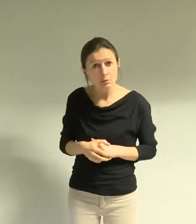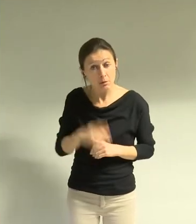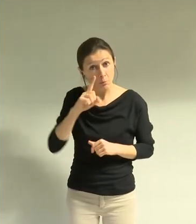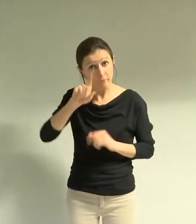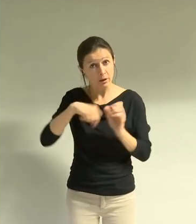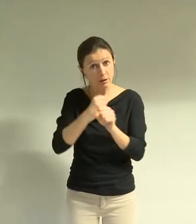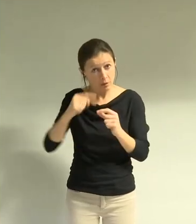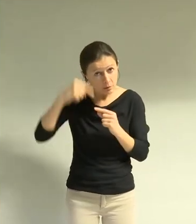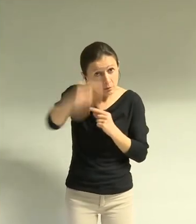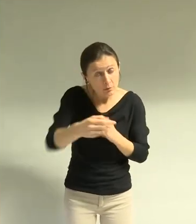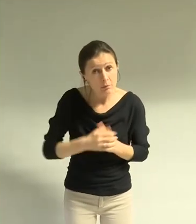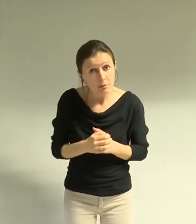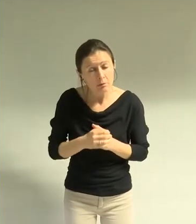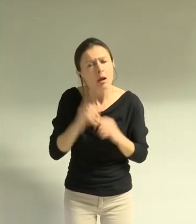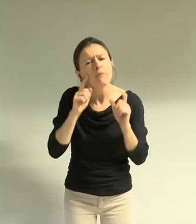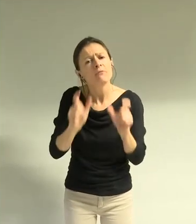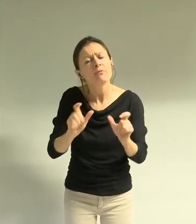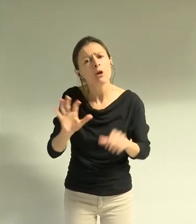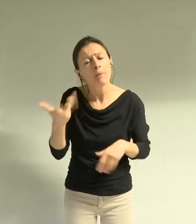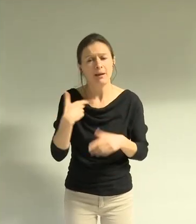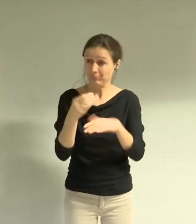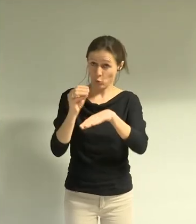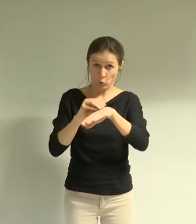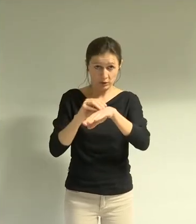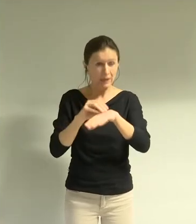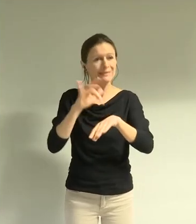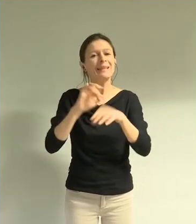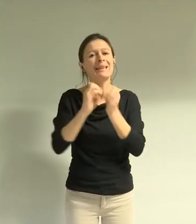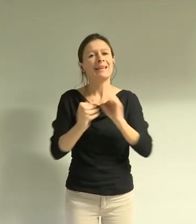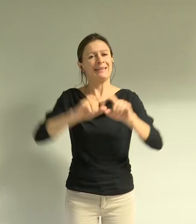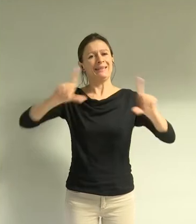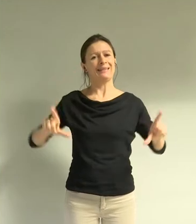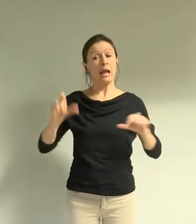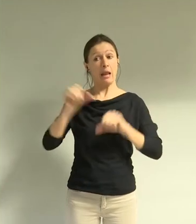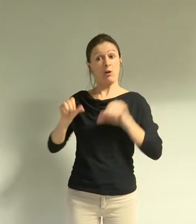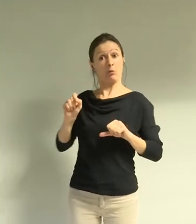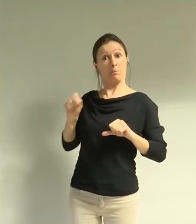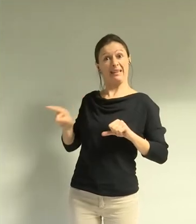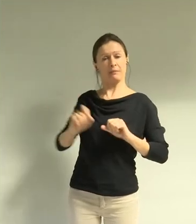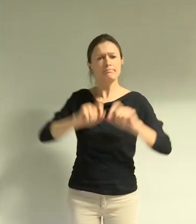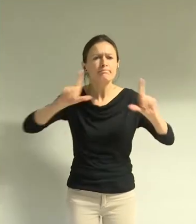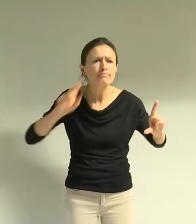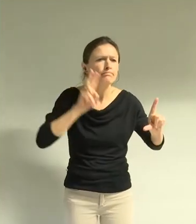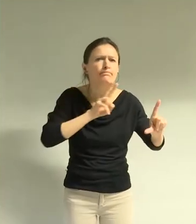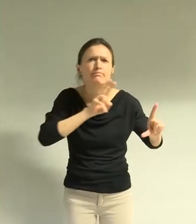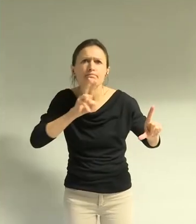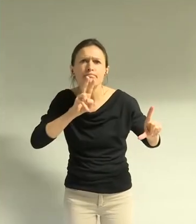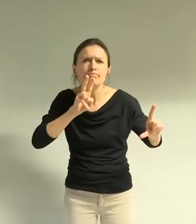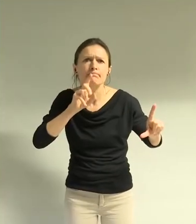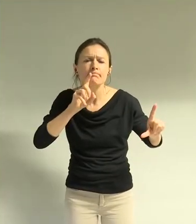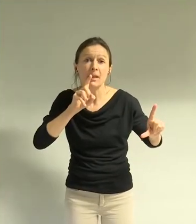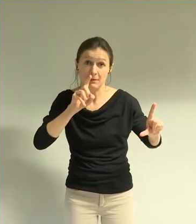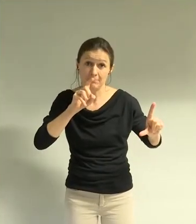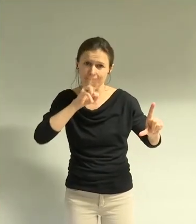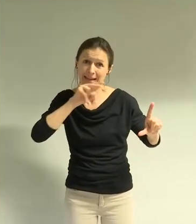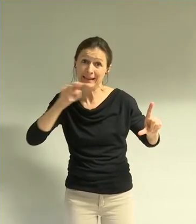vérifier il suffit de se rendre sur le site internet de ce laboratoire est d'en consulter les publications vous y retrouverez d'ailleurs